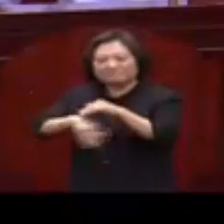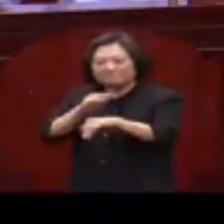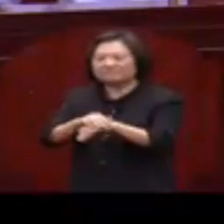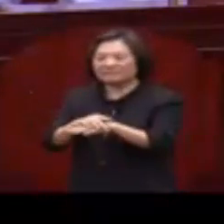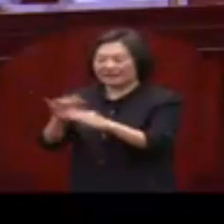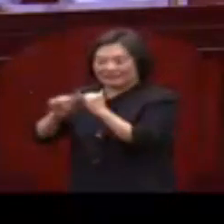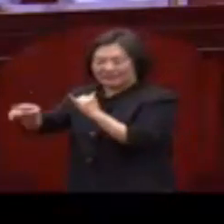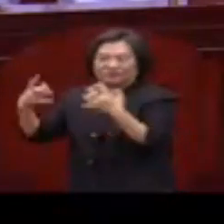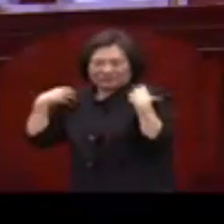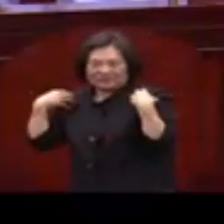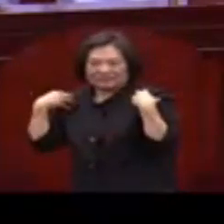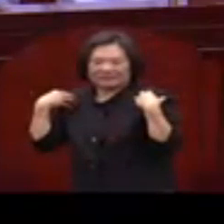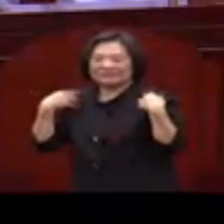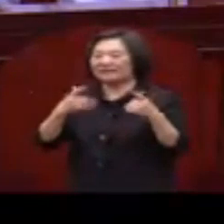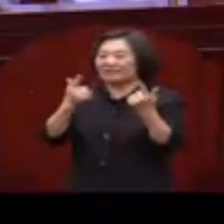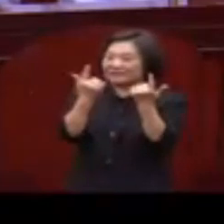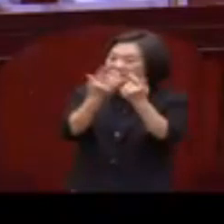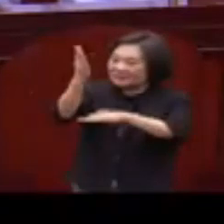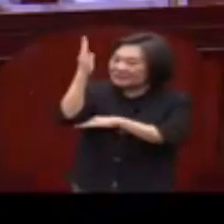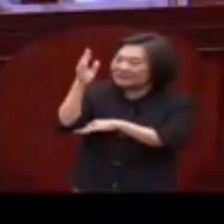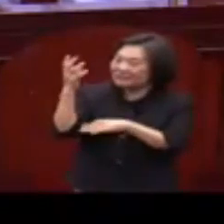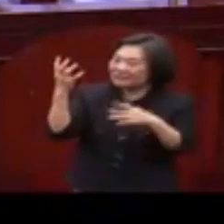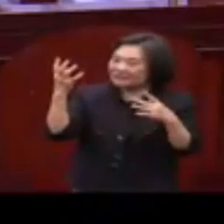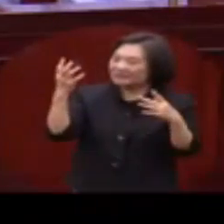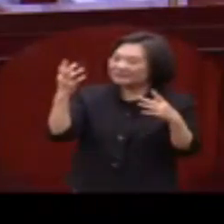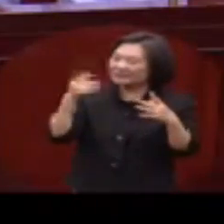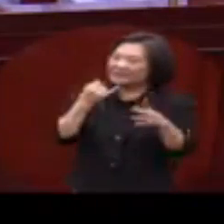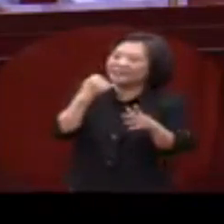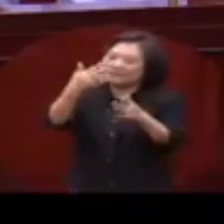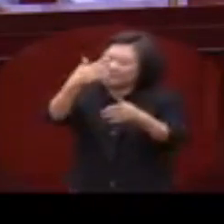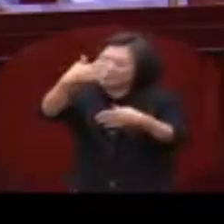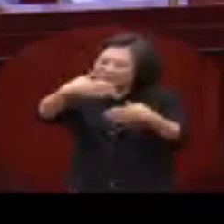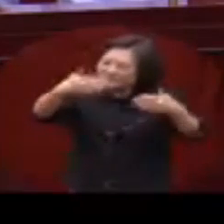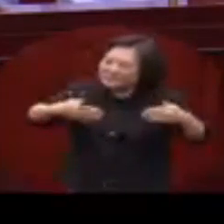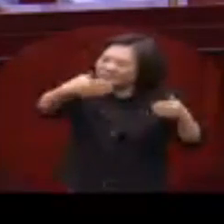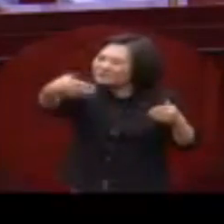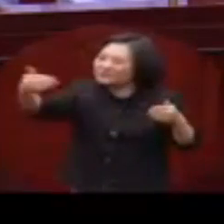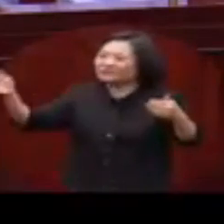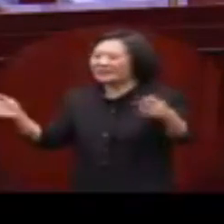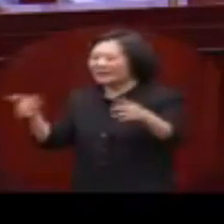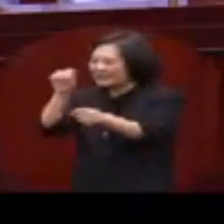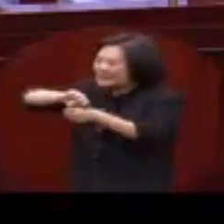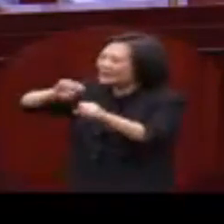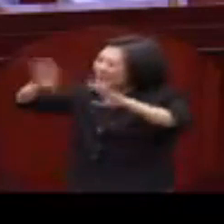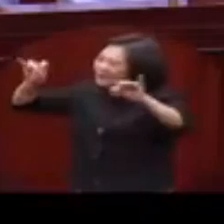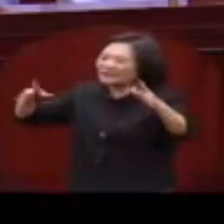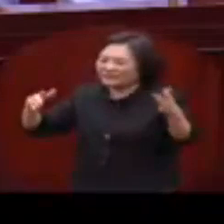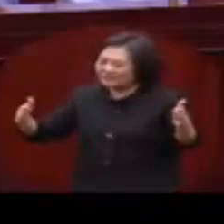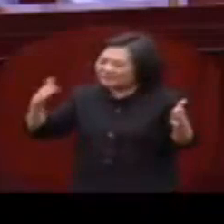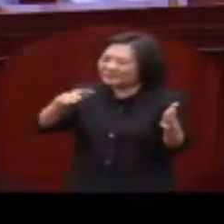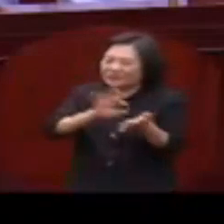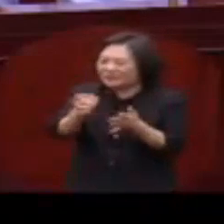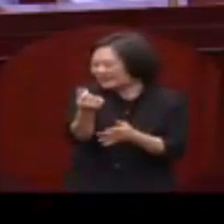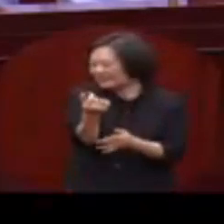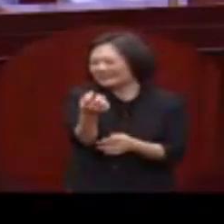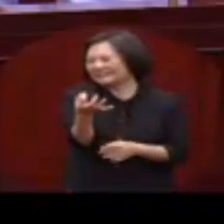方经营，那政府只给一些什么告示牌啦，弄个灯啦，一些小，我们政府花一点小钱，